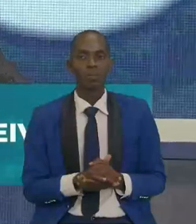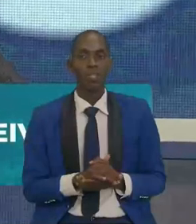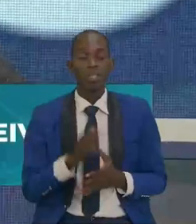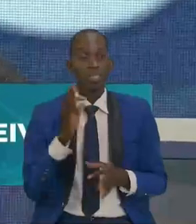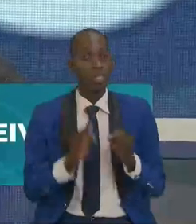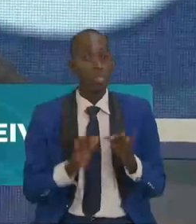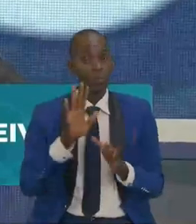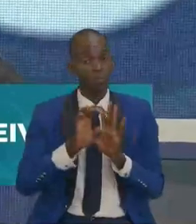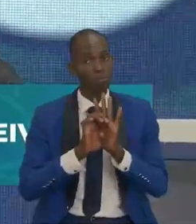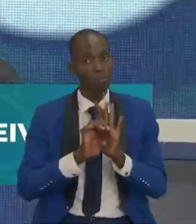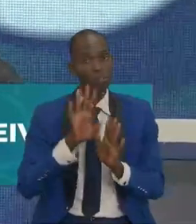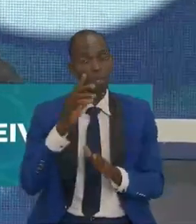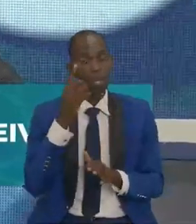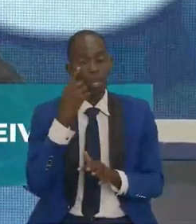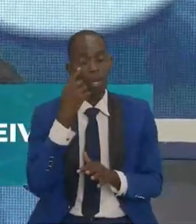des pièces de rechange de votre corps.